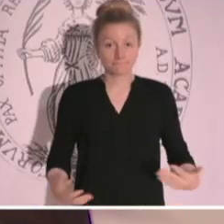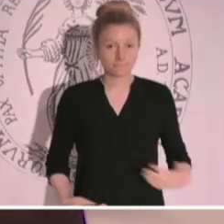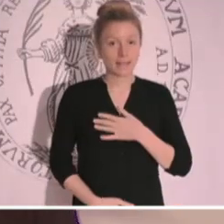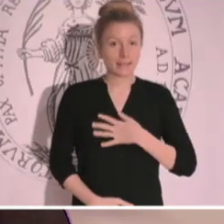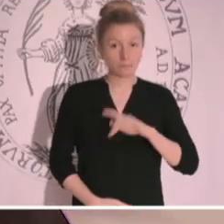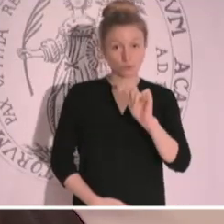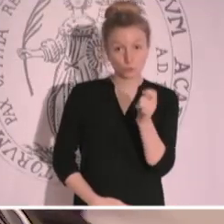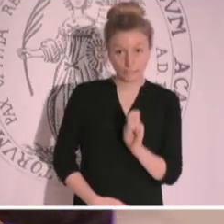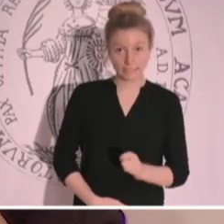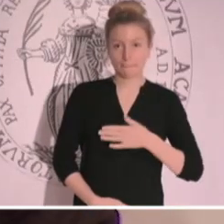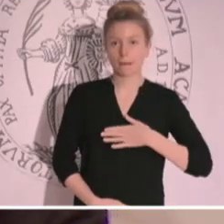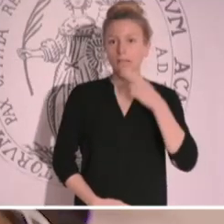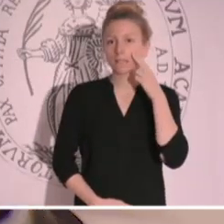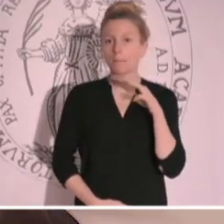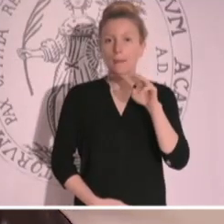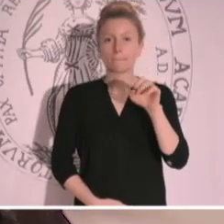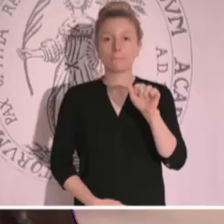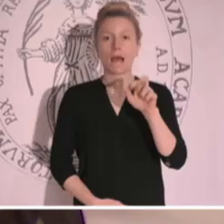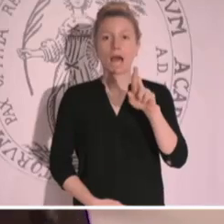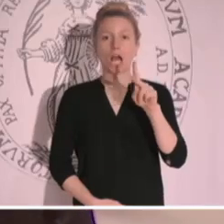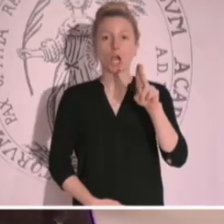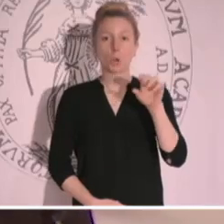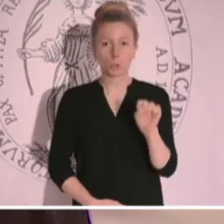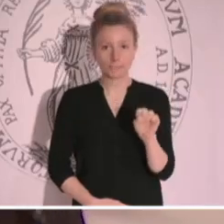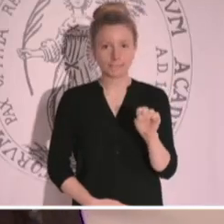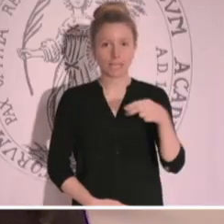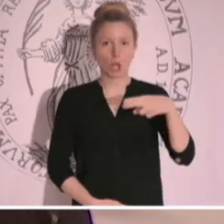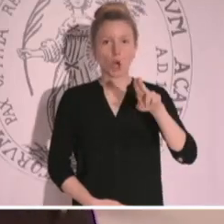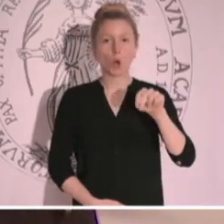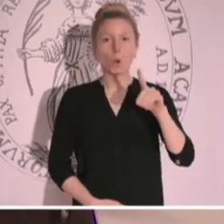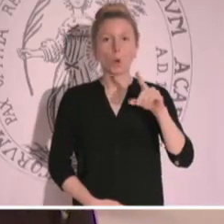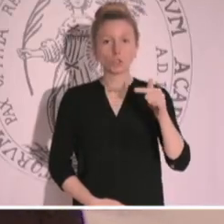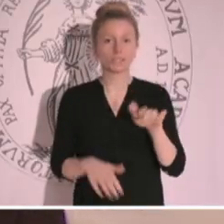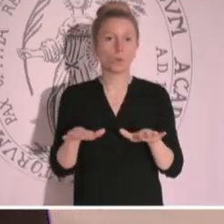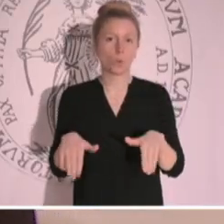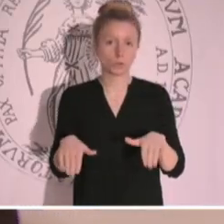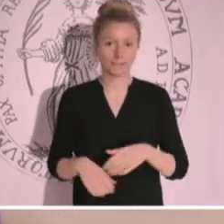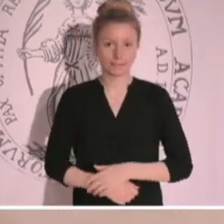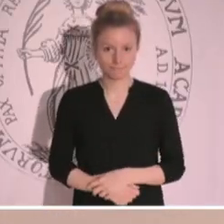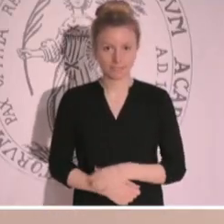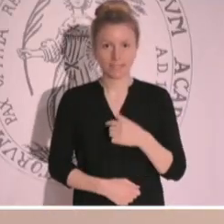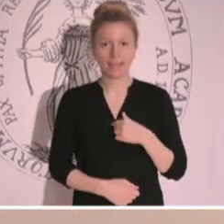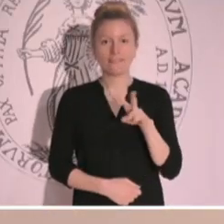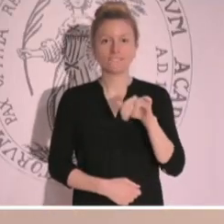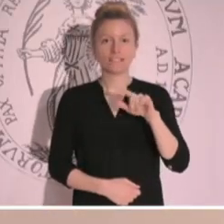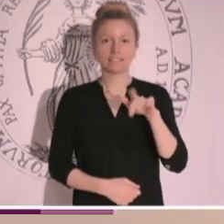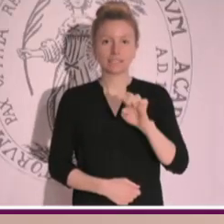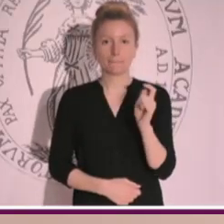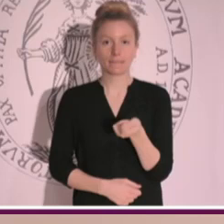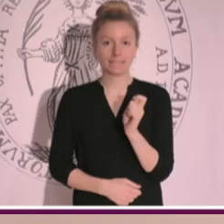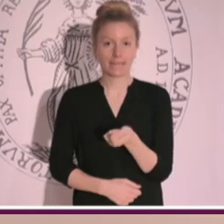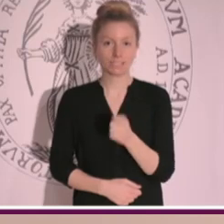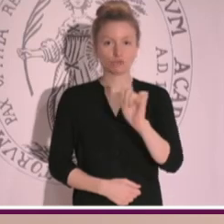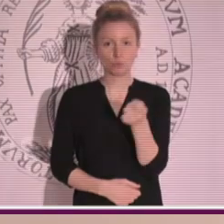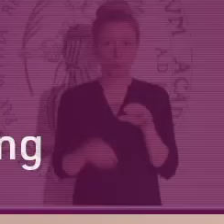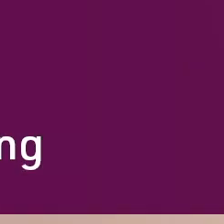Studierende, mein Name ist Markus Hund und ich bin Vizepräsident für Studium, Lehre und wissenschaftliche Weiterbildung an der CAU Kiel.